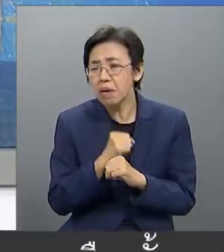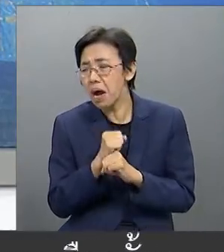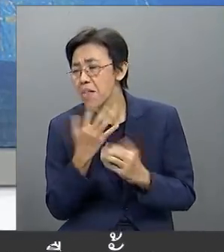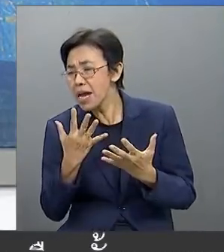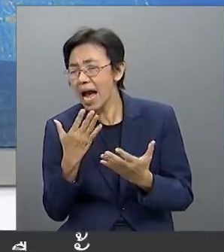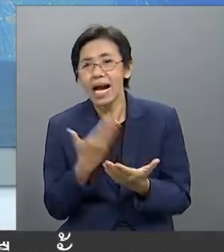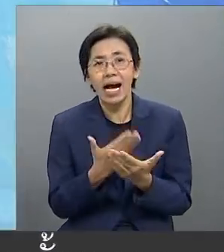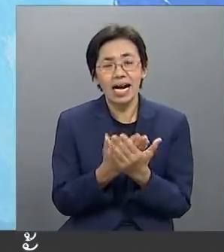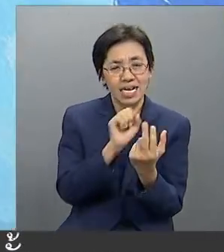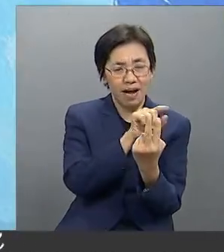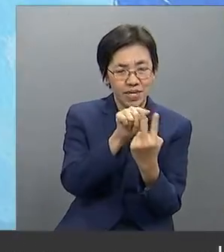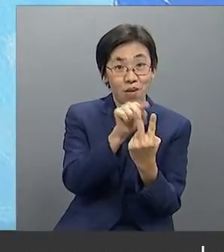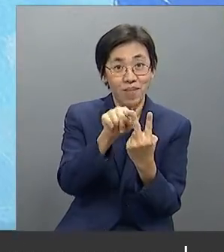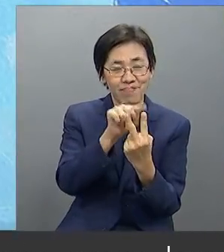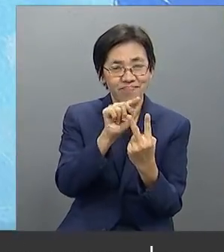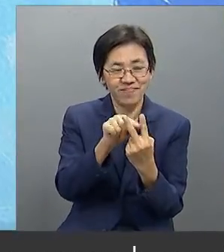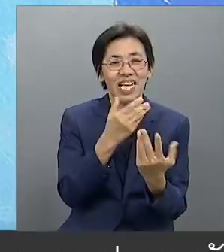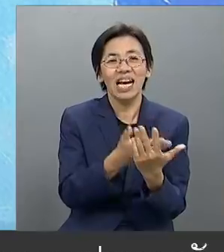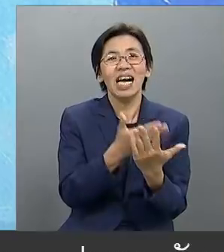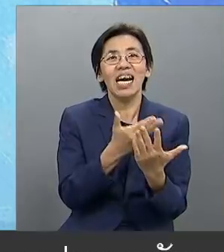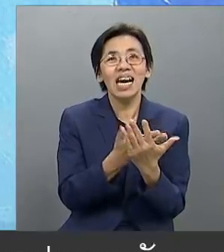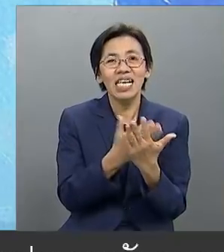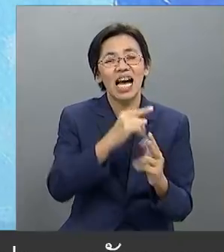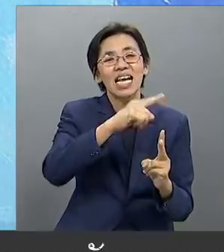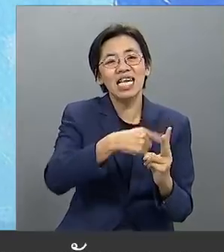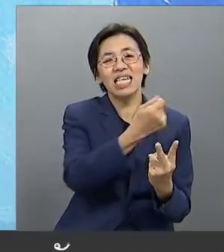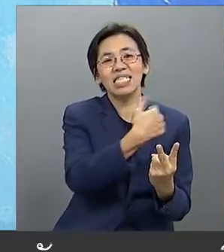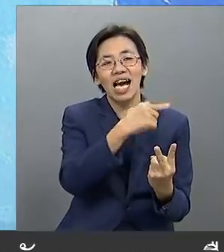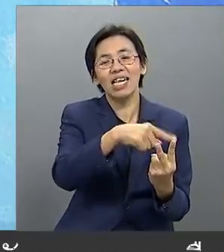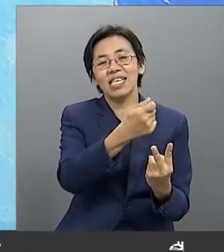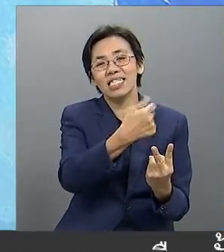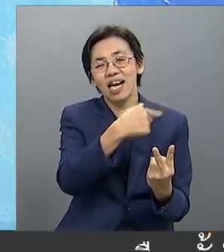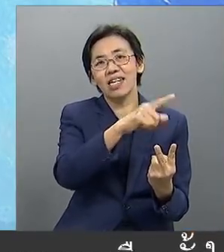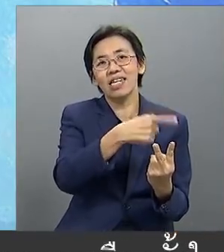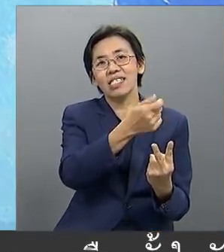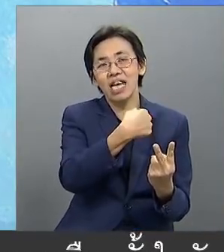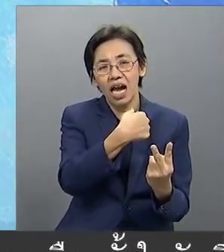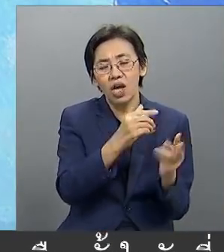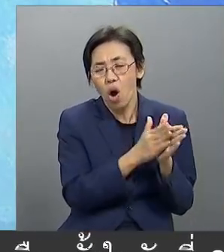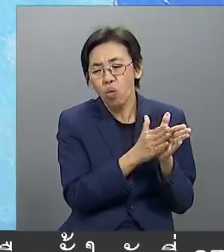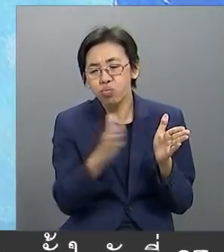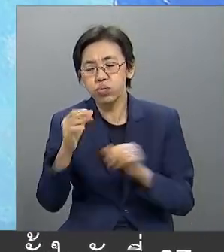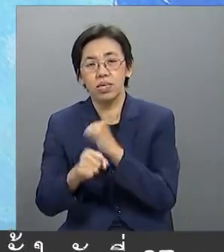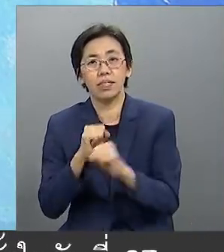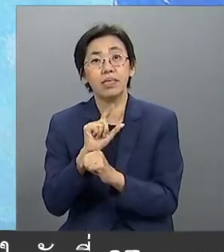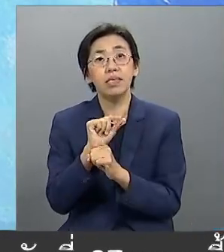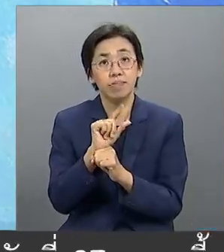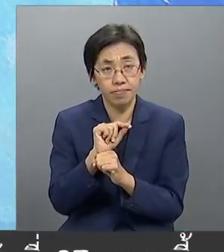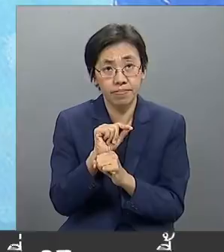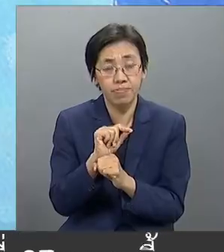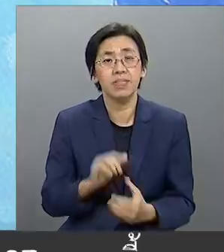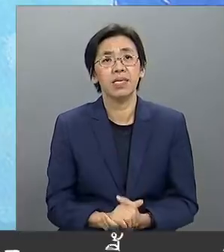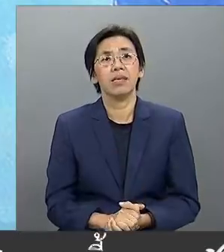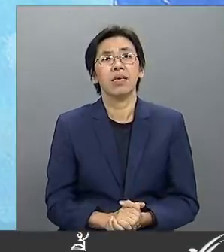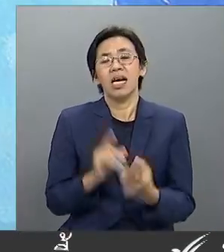2แบบแบบแรกคือแบบบำนาญรายเดือนทยอยจ่ายเป็นระยะเวลา 20ปีนะคะกรณีที่เลือก